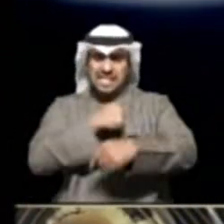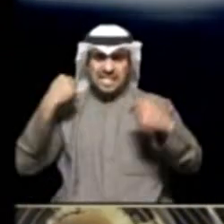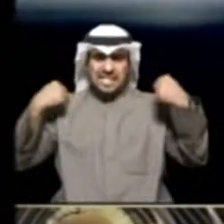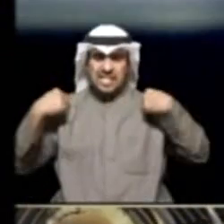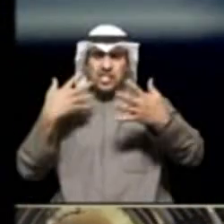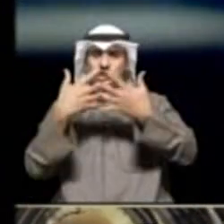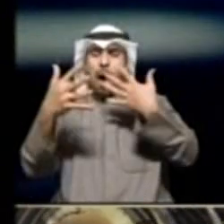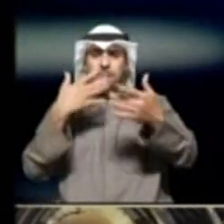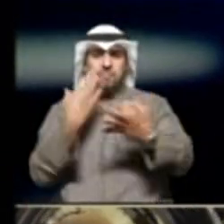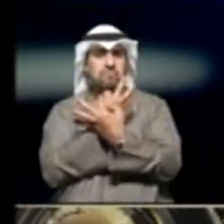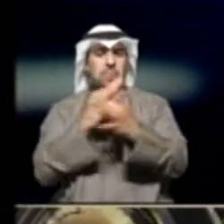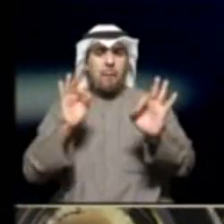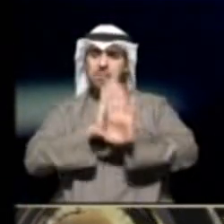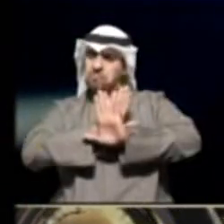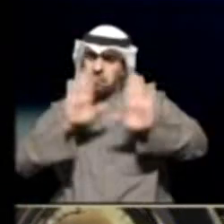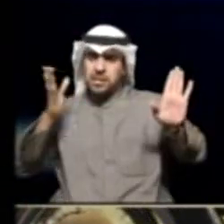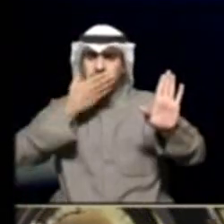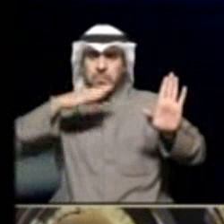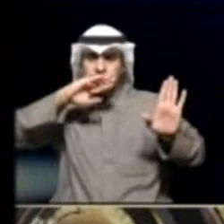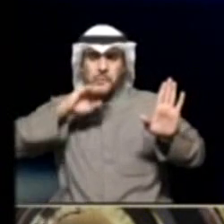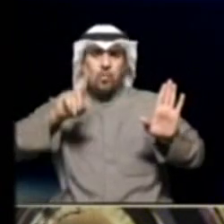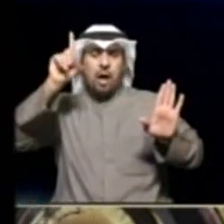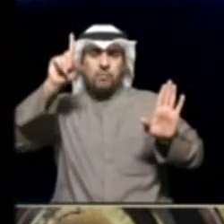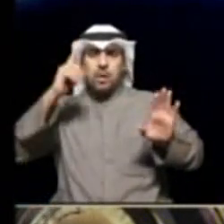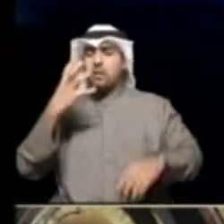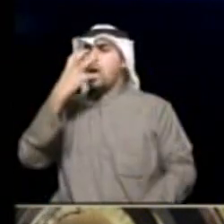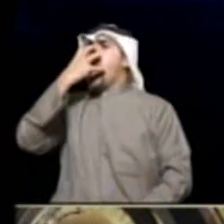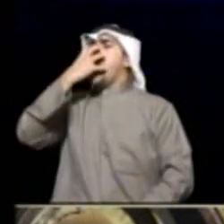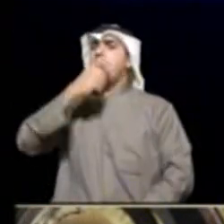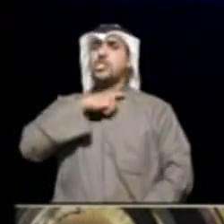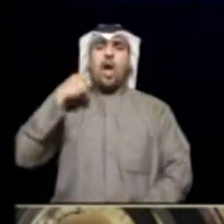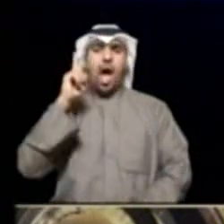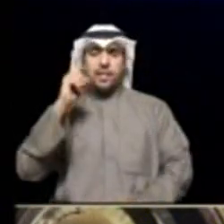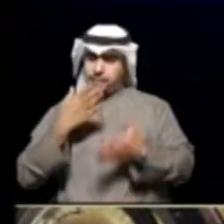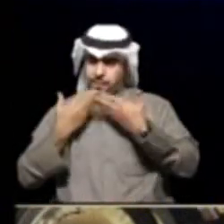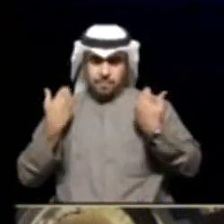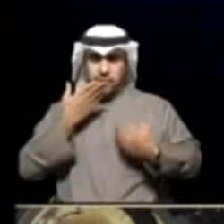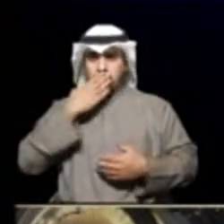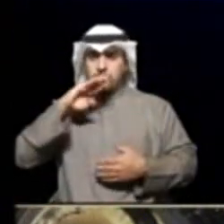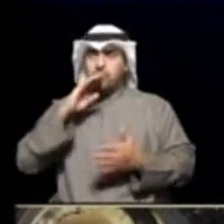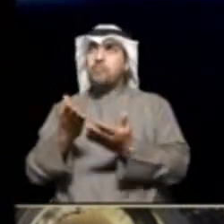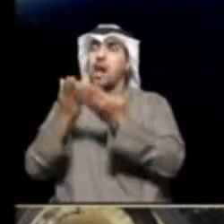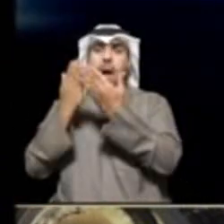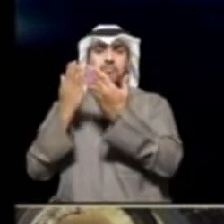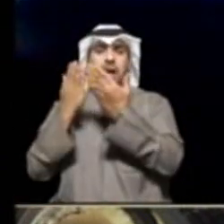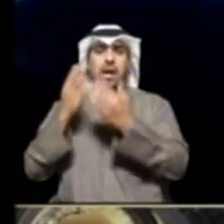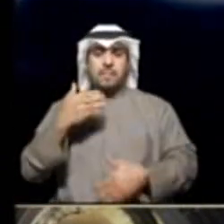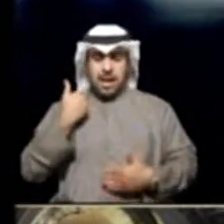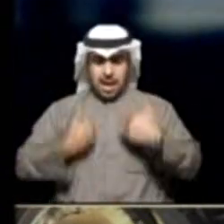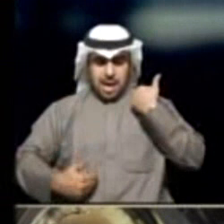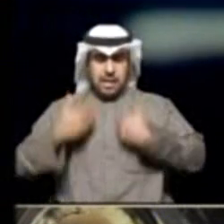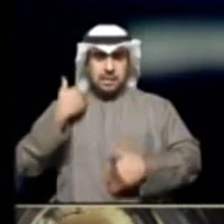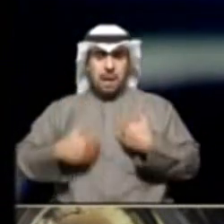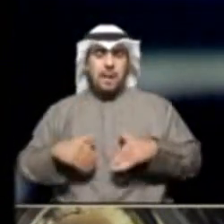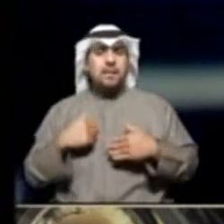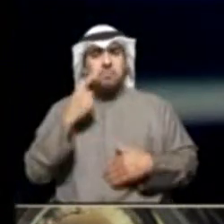يعني التدخل السريع اللي هو غرفه الانعاش والامور هذه كلها، ولله الحمد. ولكن الاصابات اكرر ان هي